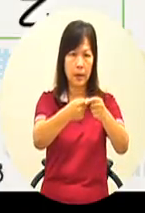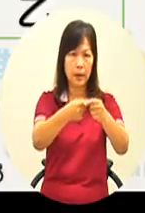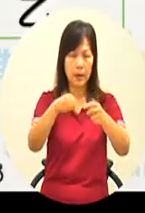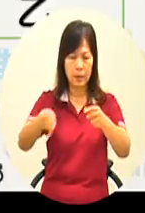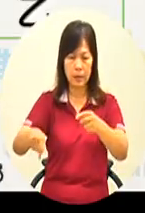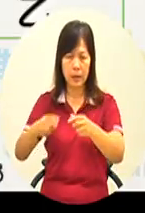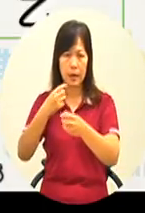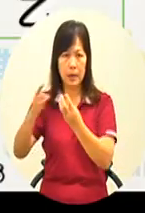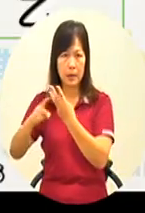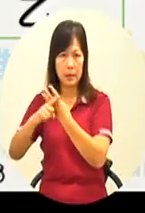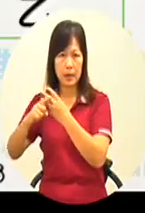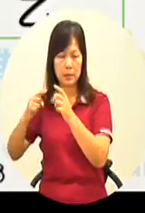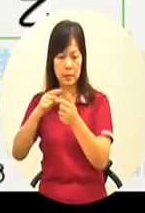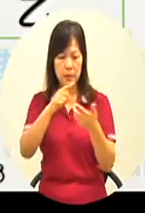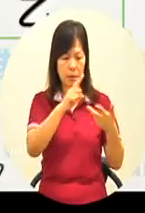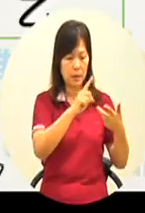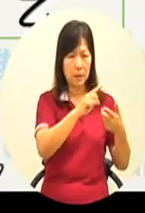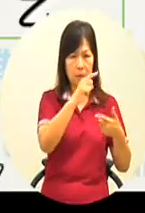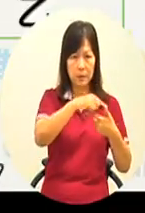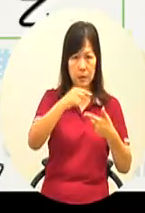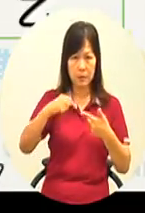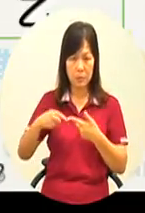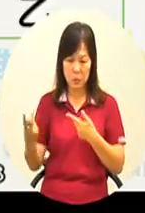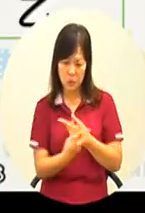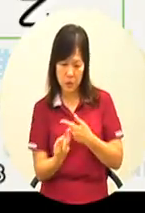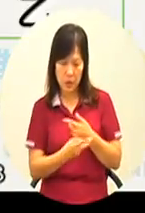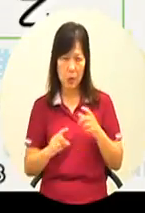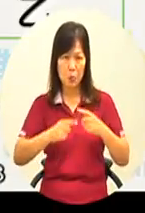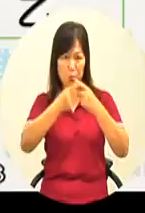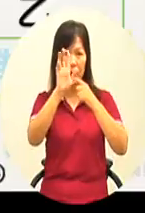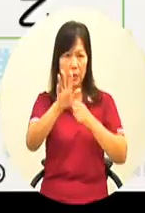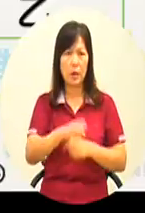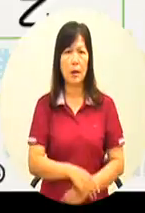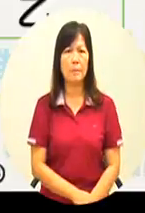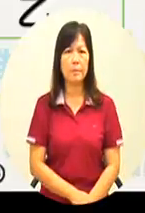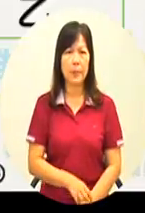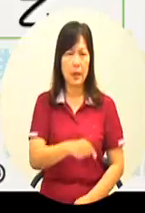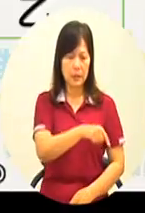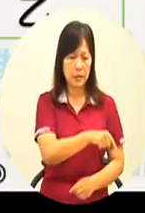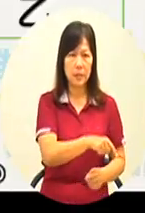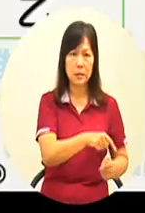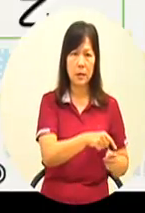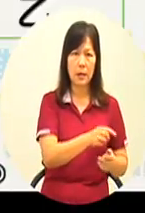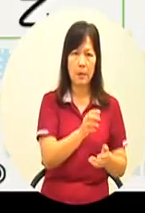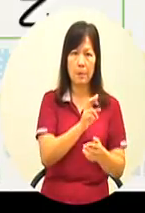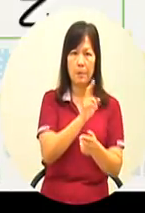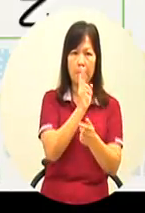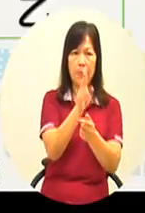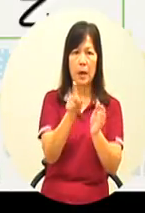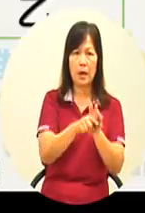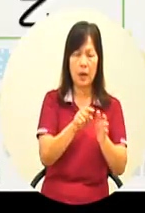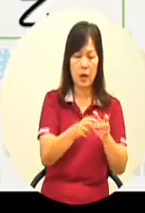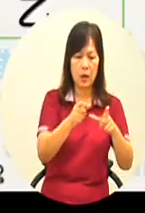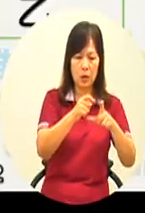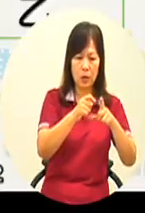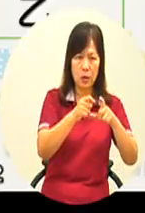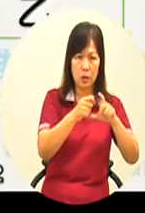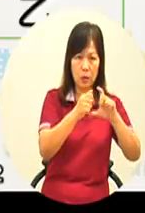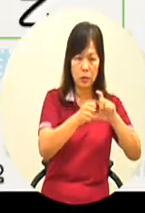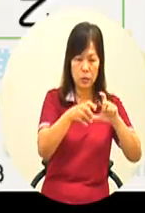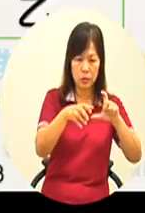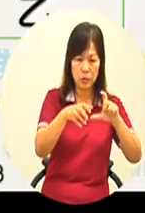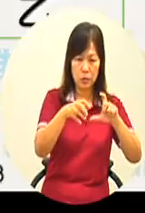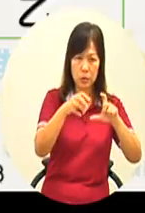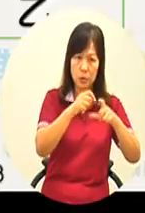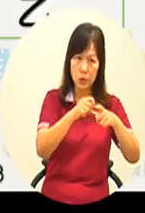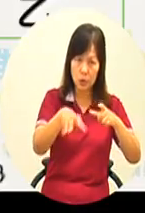人甲乙，好，他们两个有纠纷，当事人甲拜托那个区公所的调解委员会的 B 调